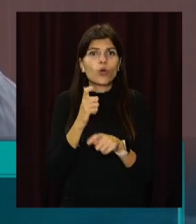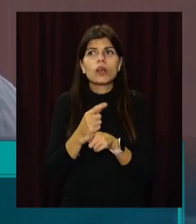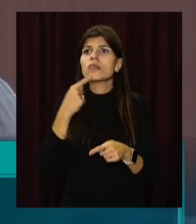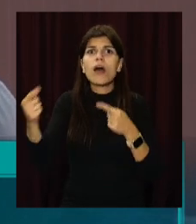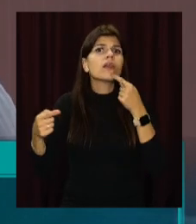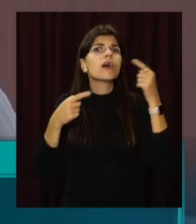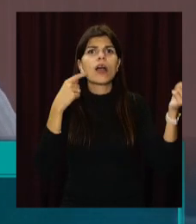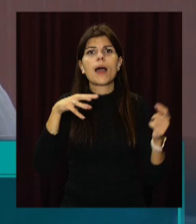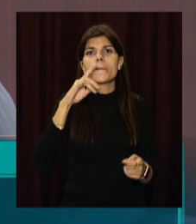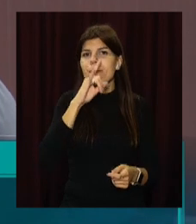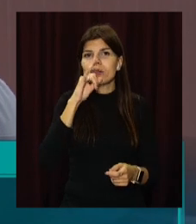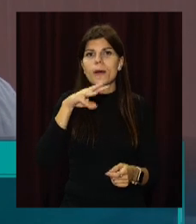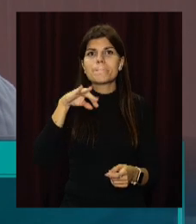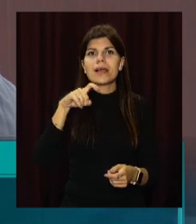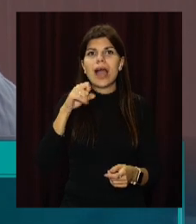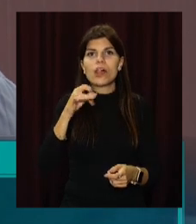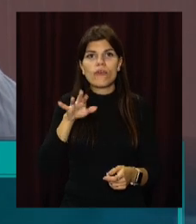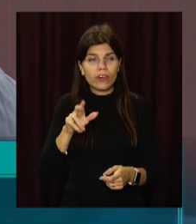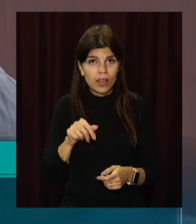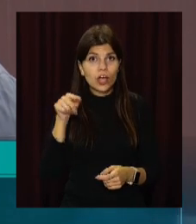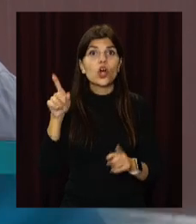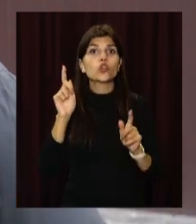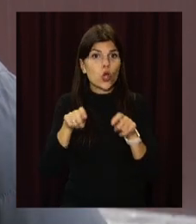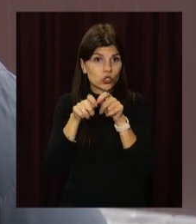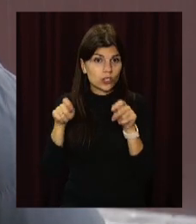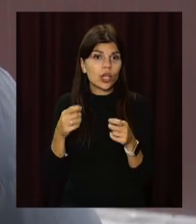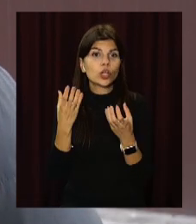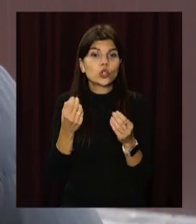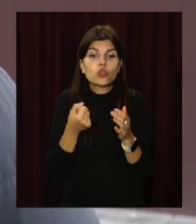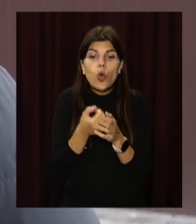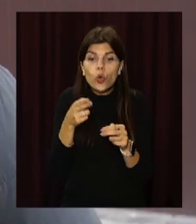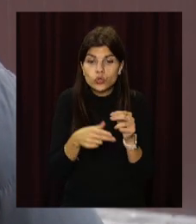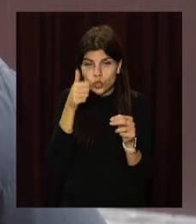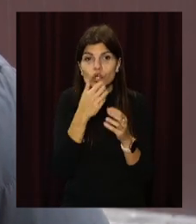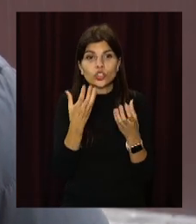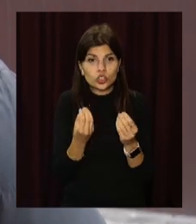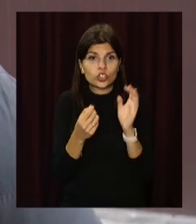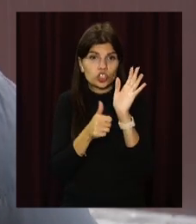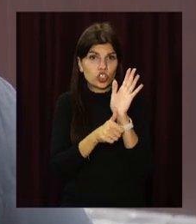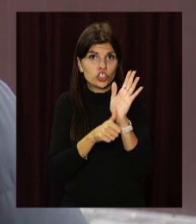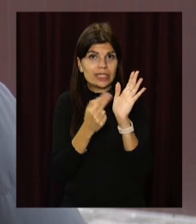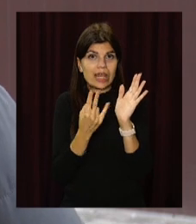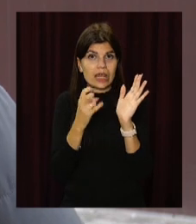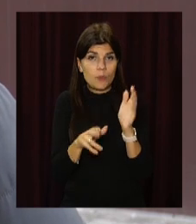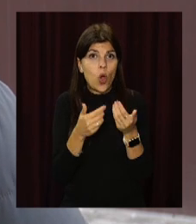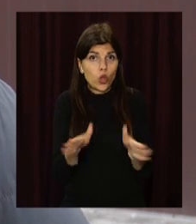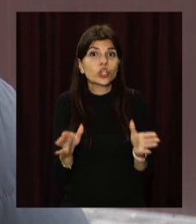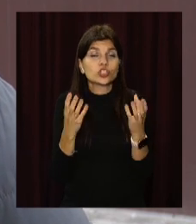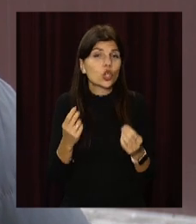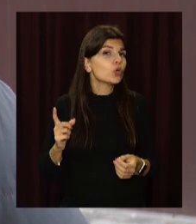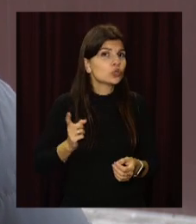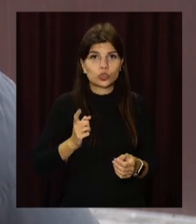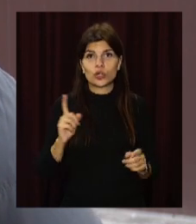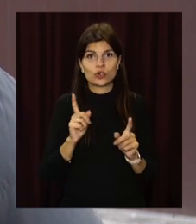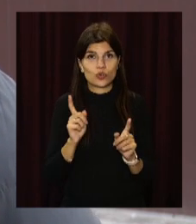області, це Маломіхайлівка, і там ми відкрили черговий ЦНАП, і нам залишилося до кінця року відкрити ще 6 ЦНАПів, і ми дуже чекаємо ці події для